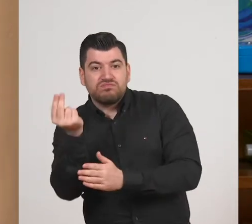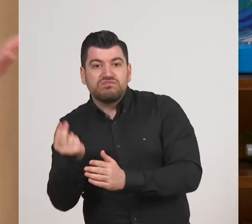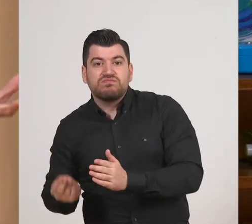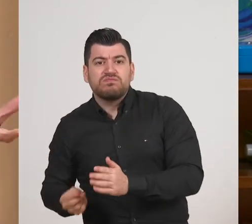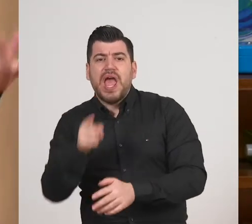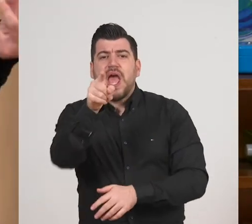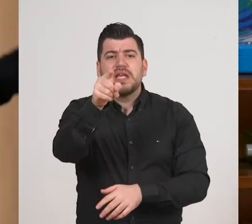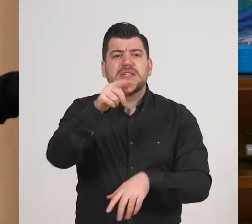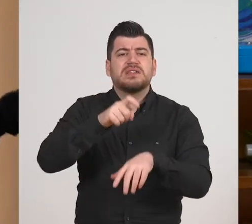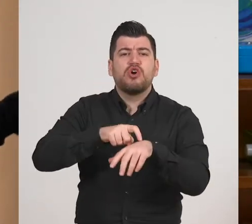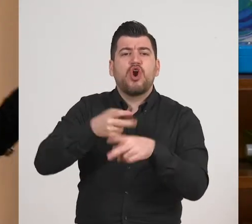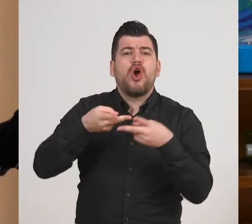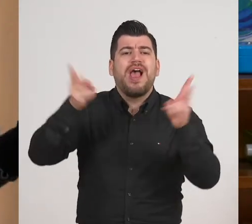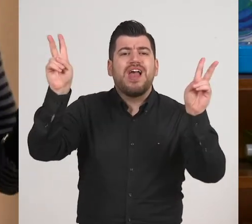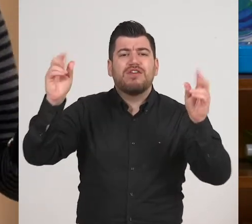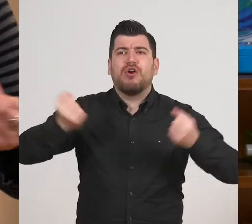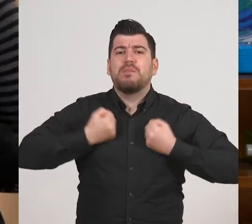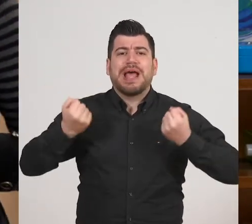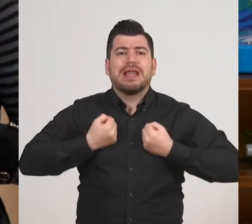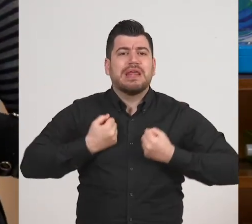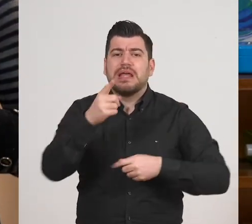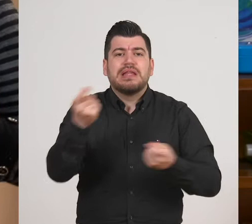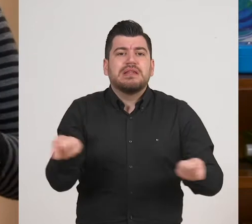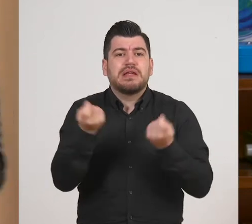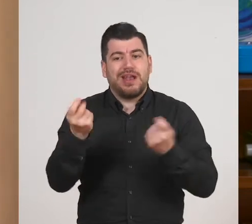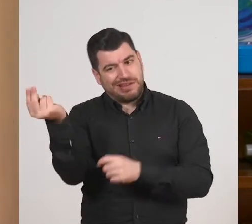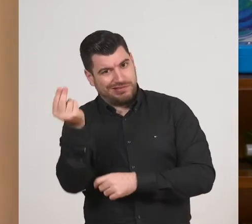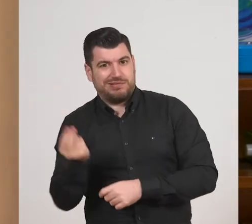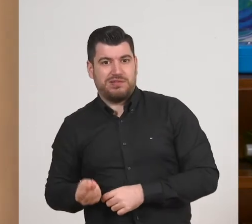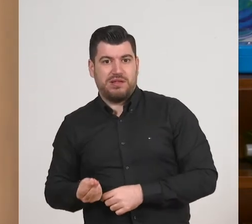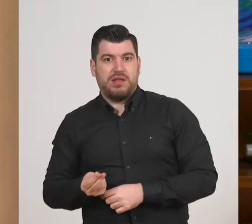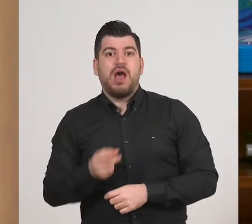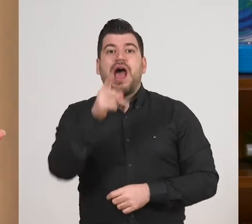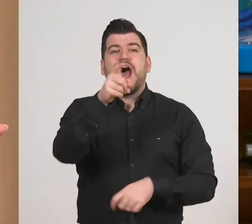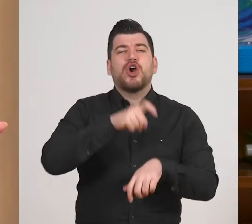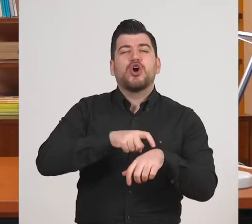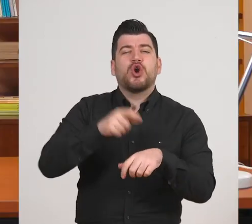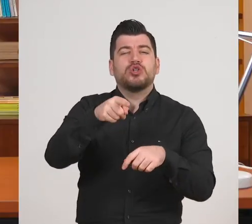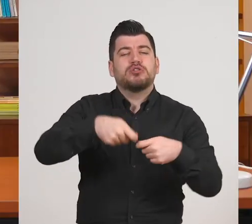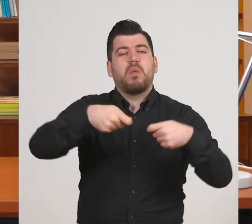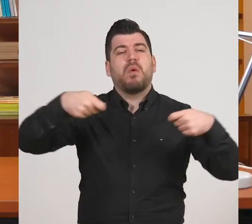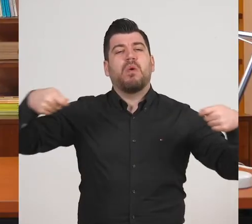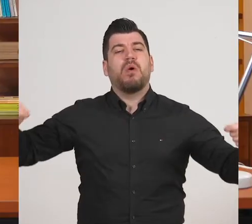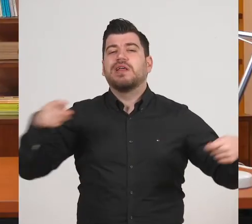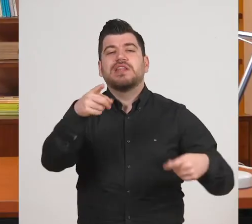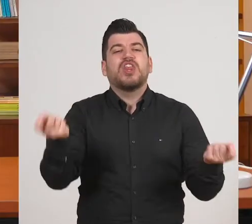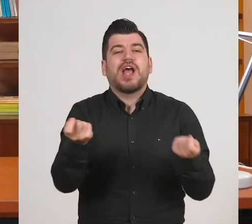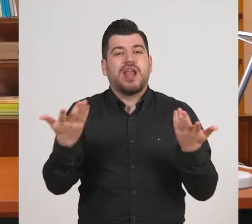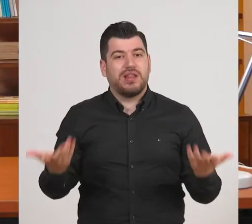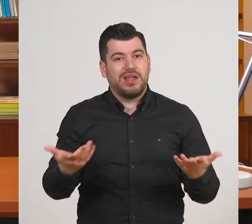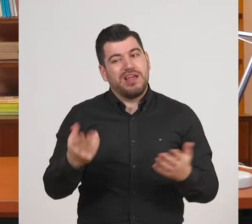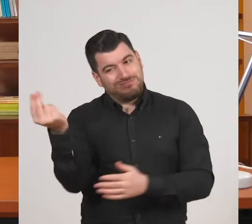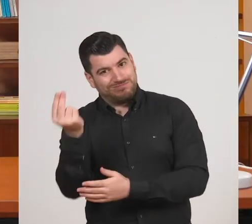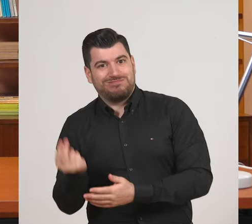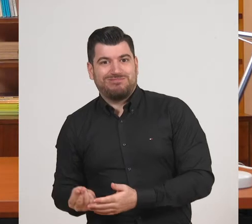το τι κάνουν τον ελεύθερό τους χρόνο. Δηλαδή, αν είχαν παραπάνω χρόνο, τι θα έκαναν. φτιάξτε μου μία ωραία ζωγραφιά,